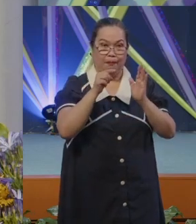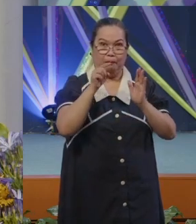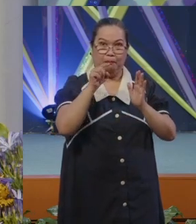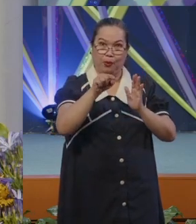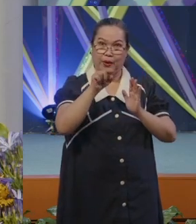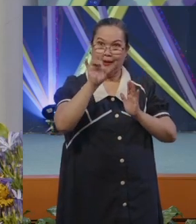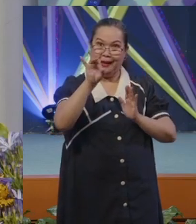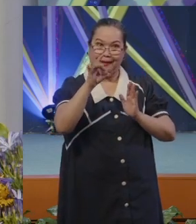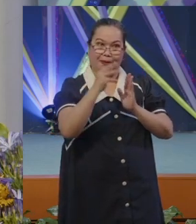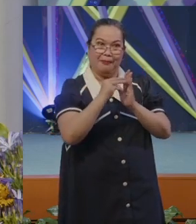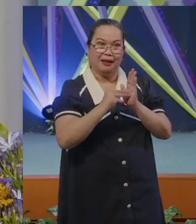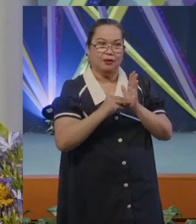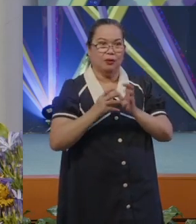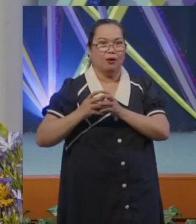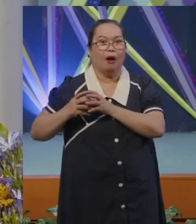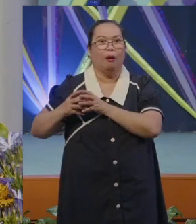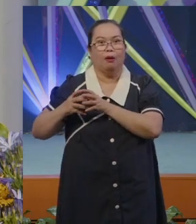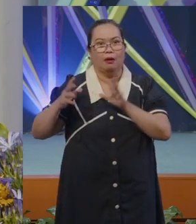niya.